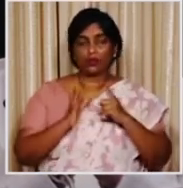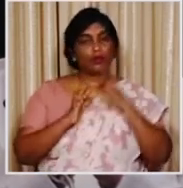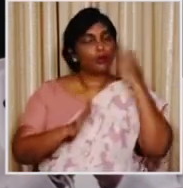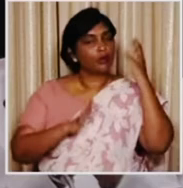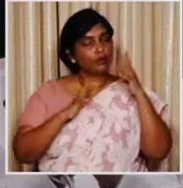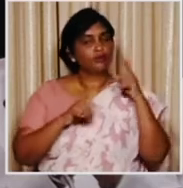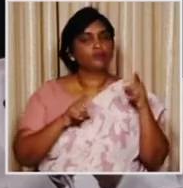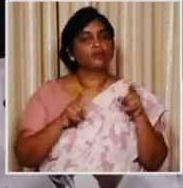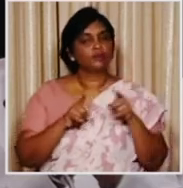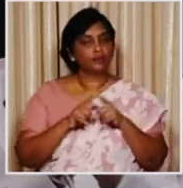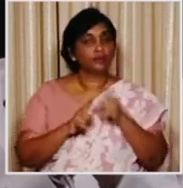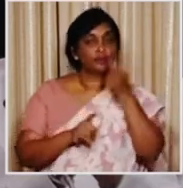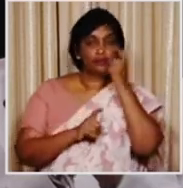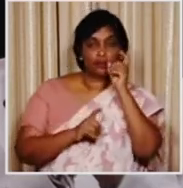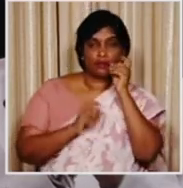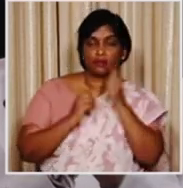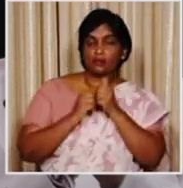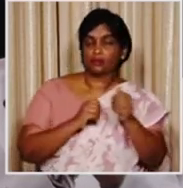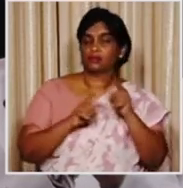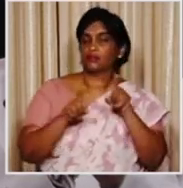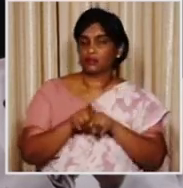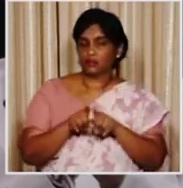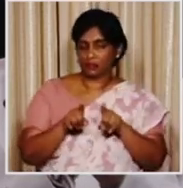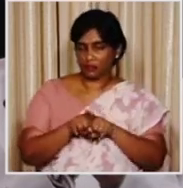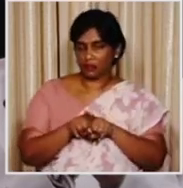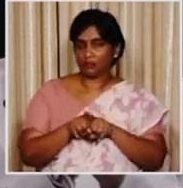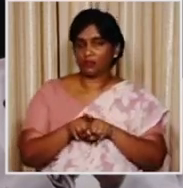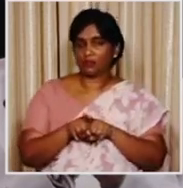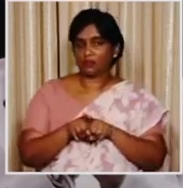ජාත්‍යන්තර නිරීක්ෂණයකින් යුත්